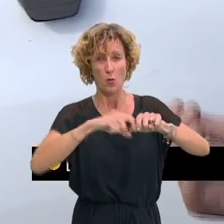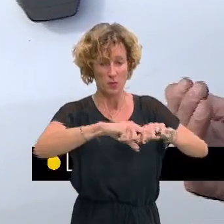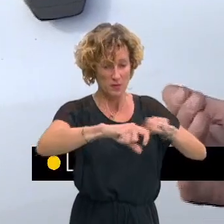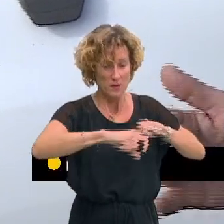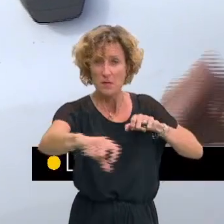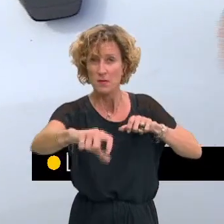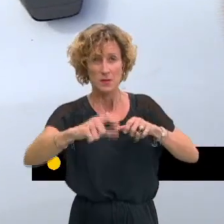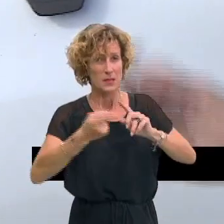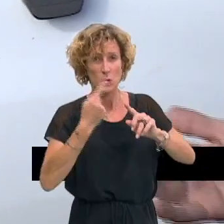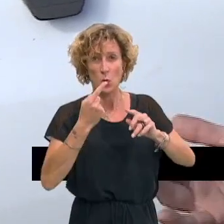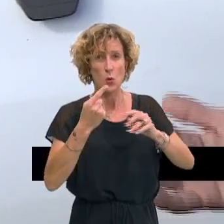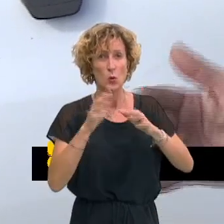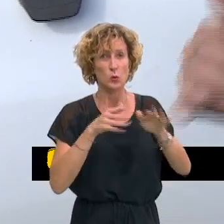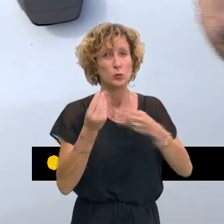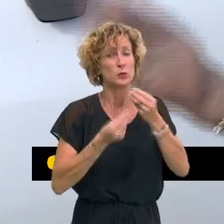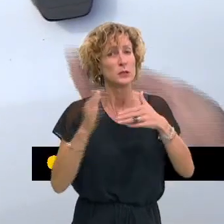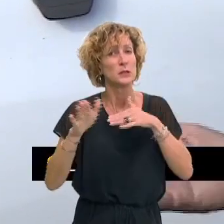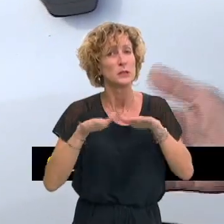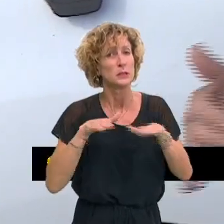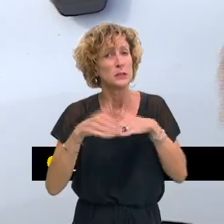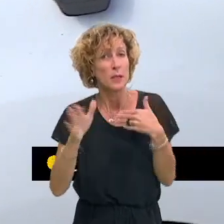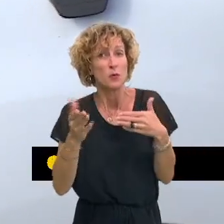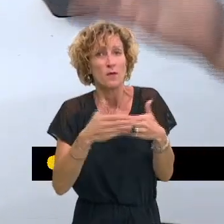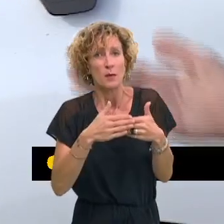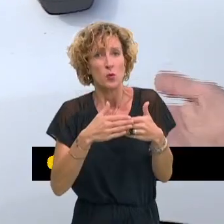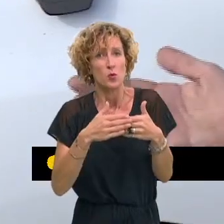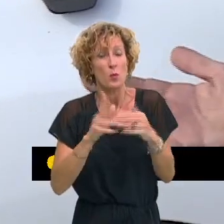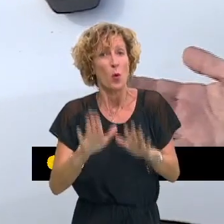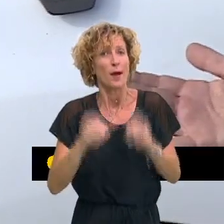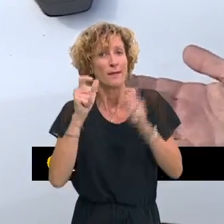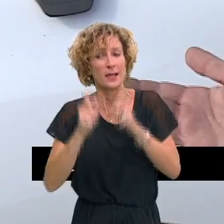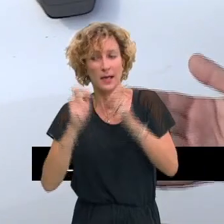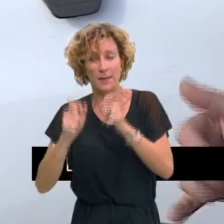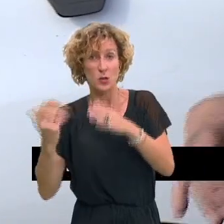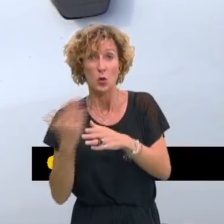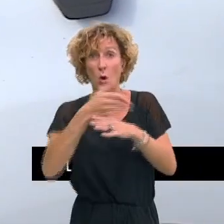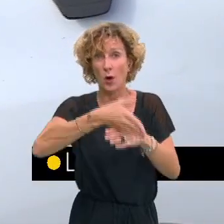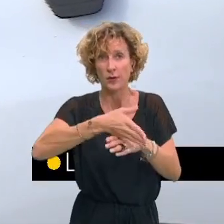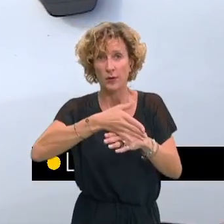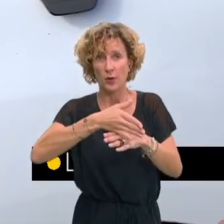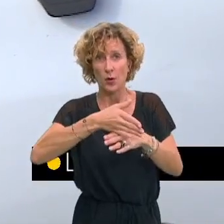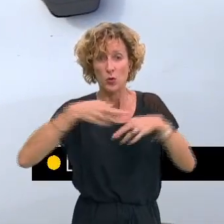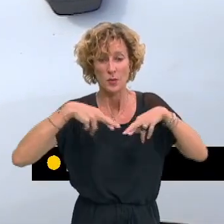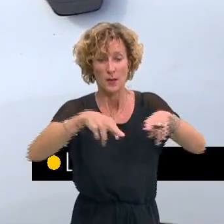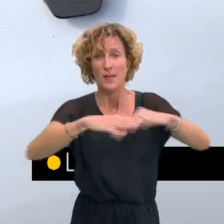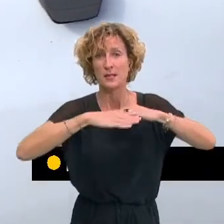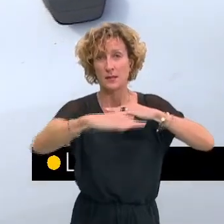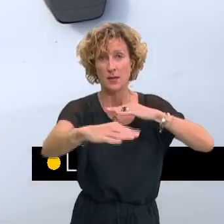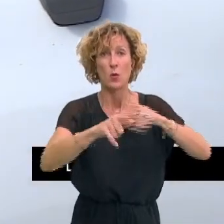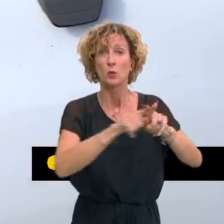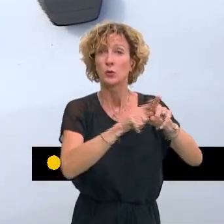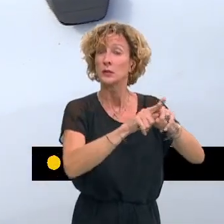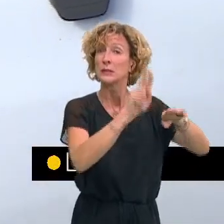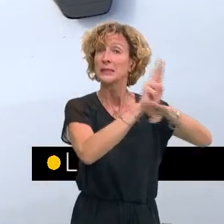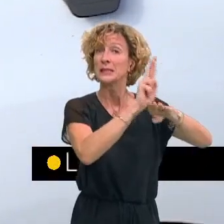des systèmes de fermeture qui empêchent au public et à toute autre personne de pouvoir utiliser ces pistes, des réserves d'eau sous